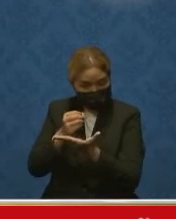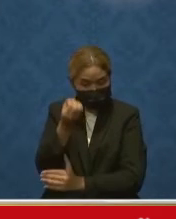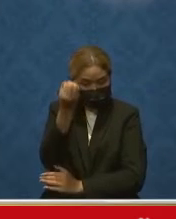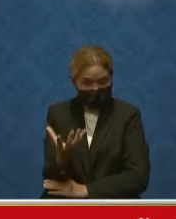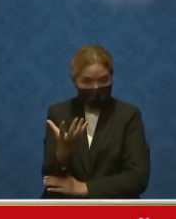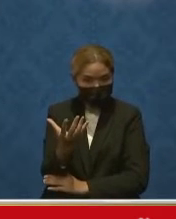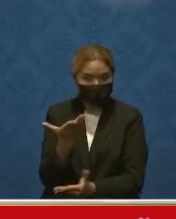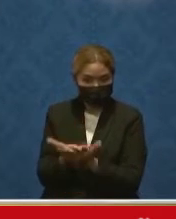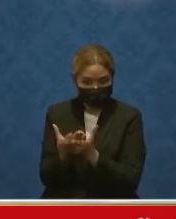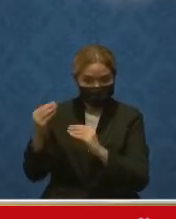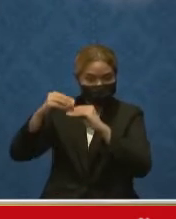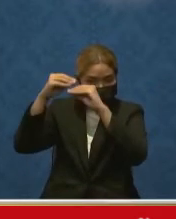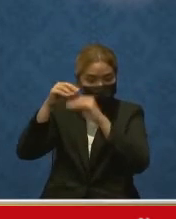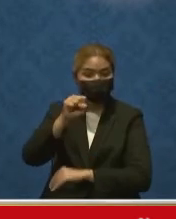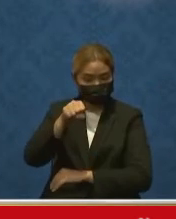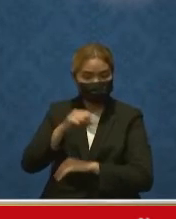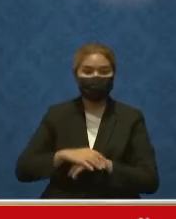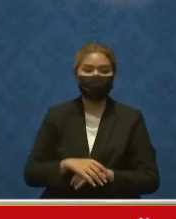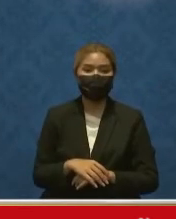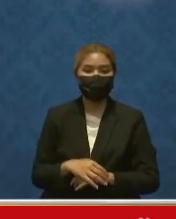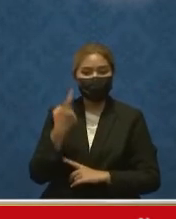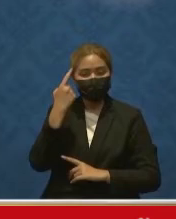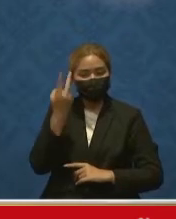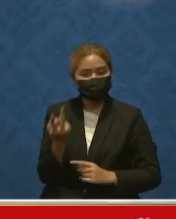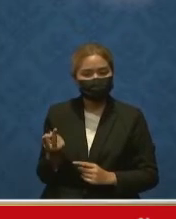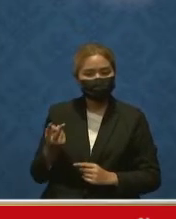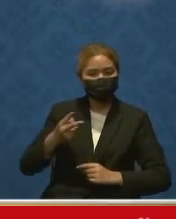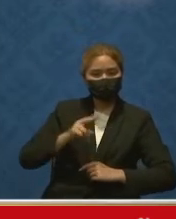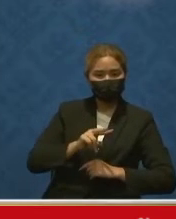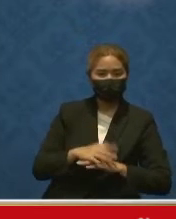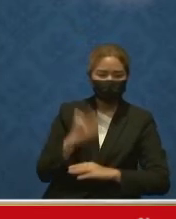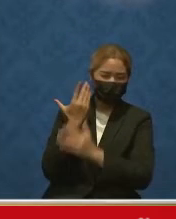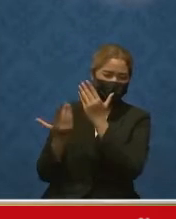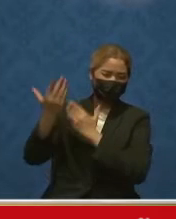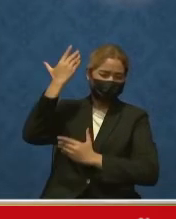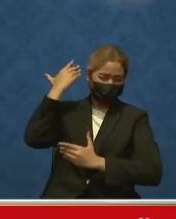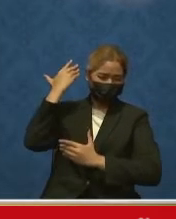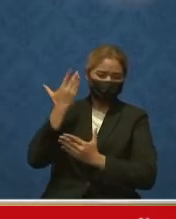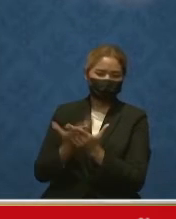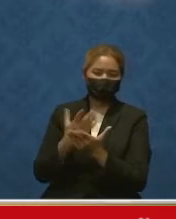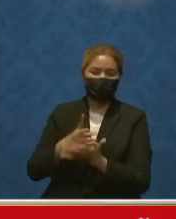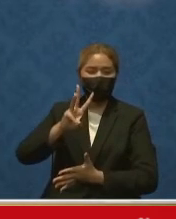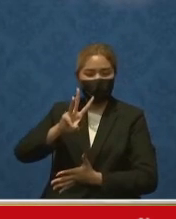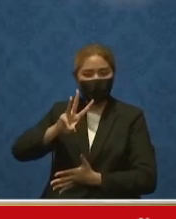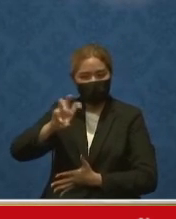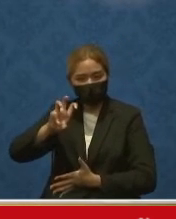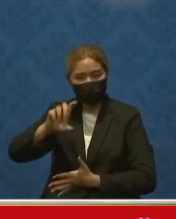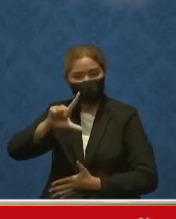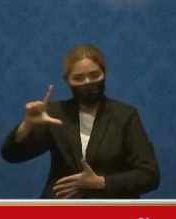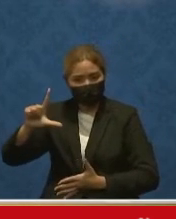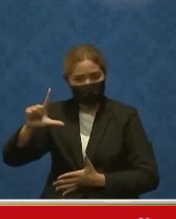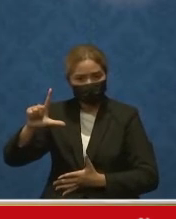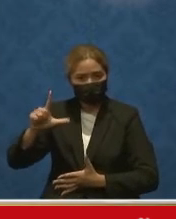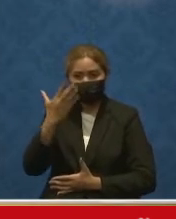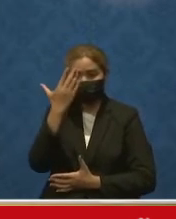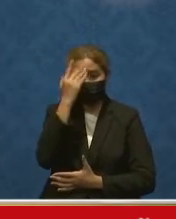คงเจอกัปตันกับท่านนะครับมีตะกอนบอกว่าสมัยก่อนทำไมได้ 600ล้านแต่มันไม่มีไงมันมีน้อยไงตอนนี้มัน